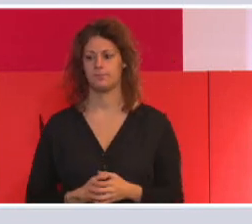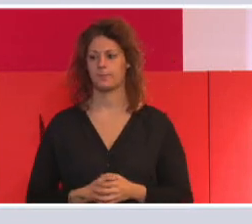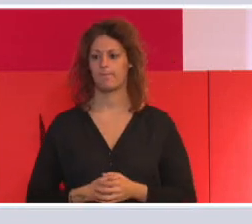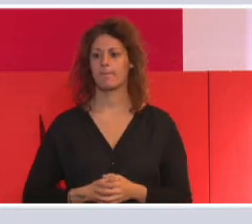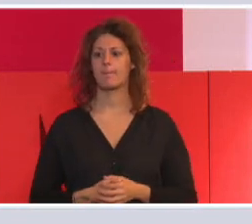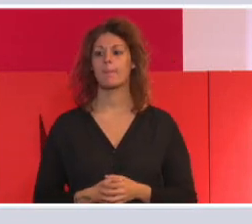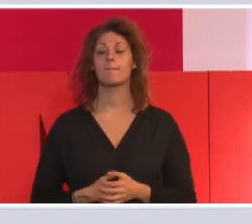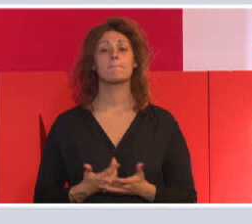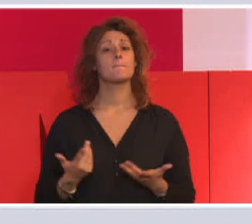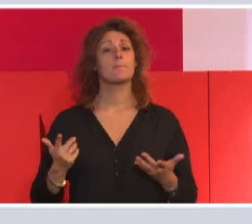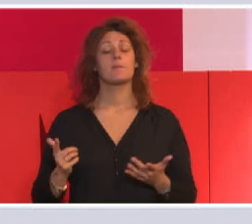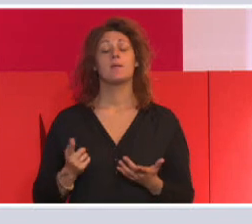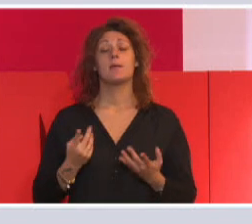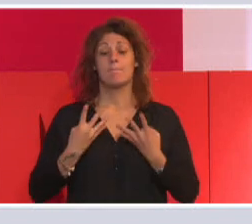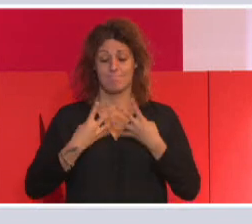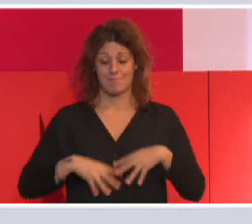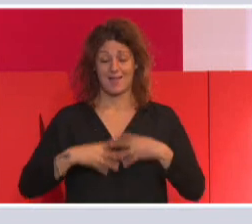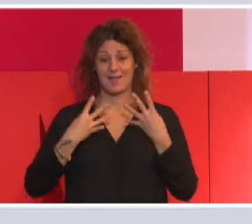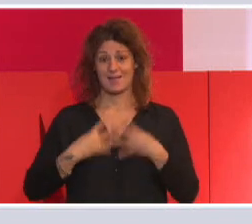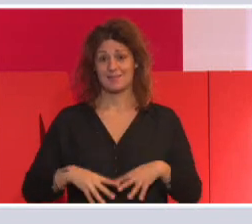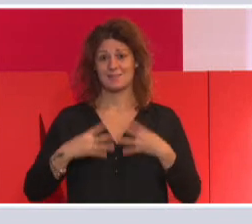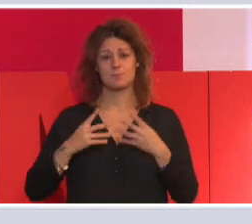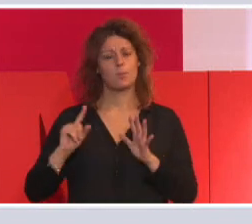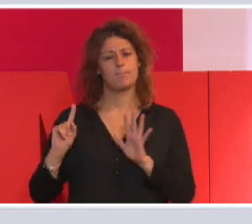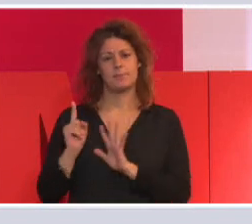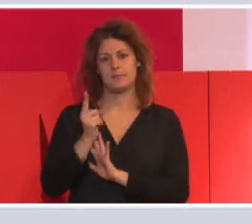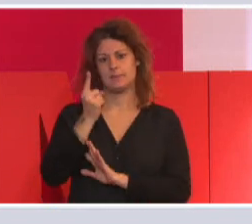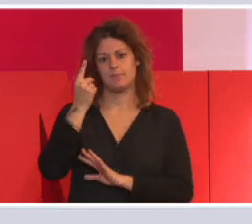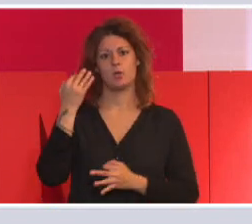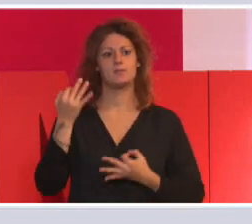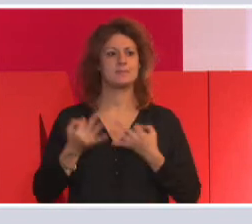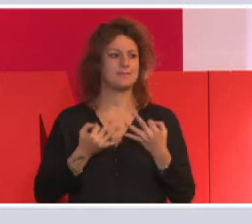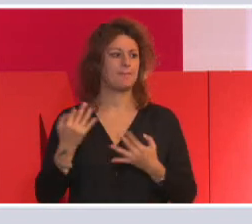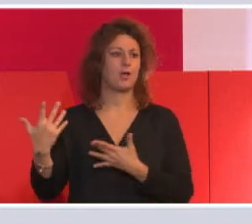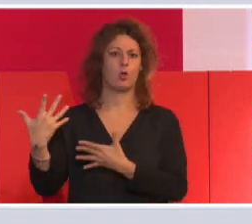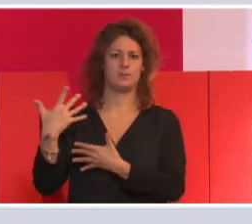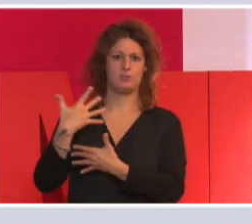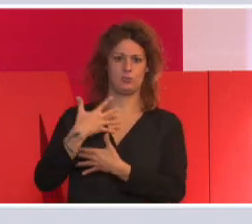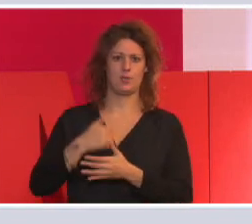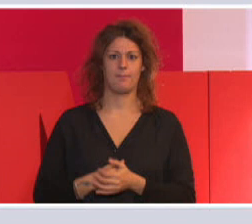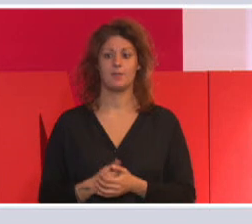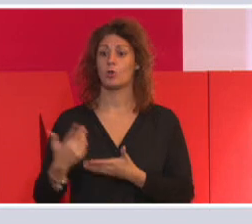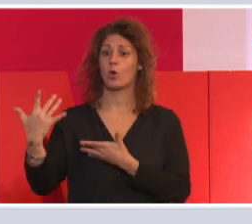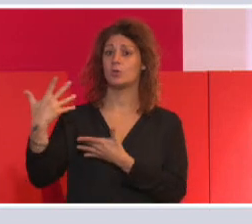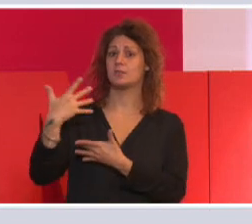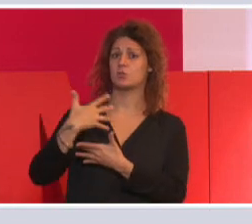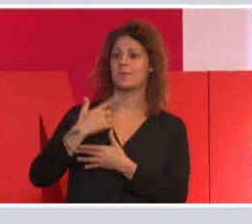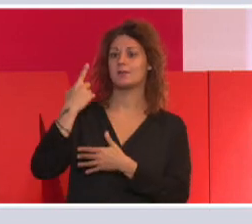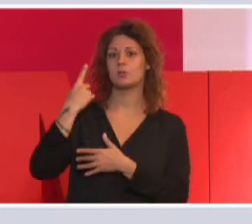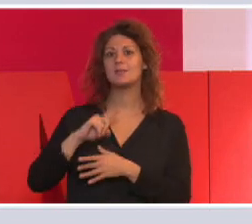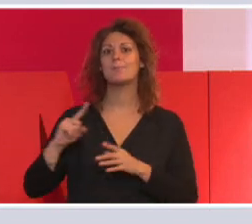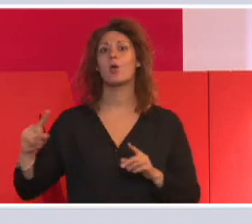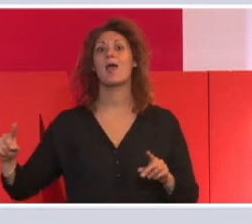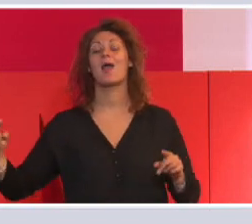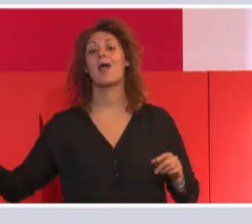primordiale in questo contesto è quello che viene chiamato il condizionamento e in particolare il condizionamento avvertivo cioè noi siamo